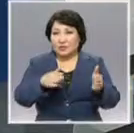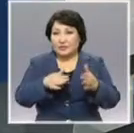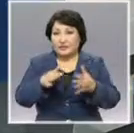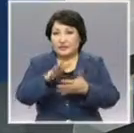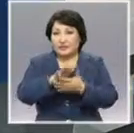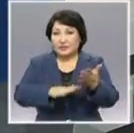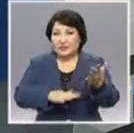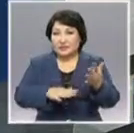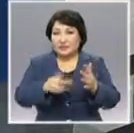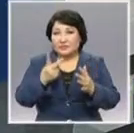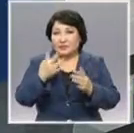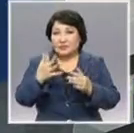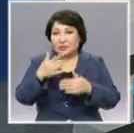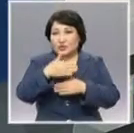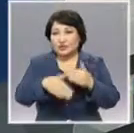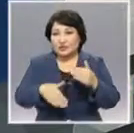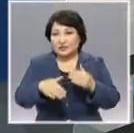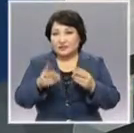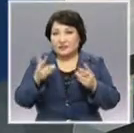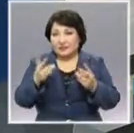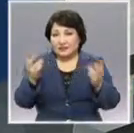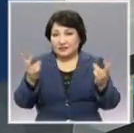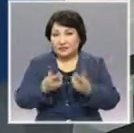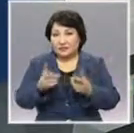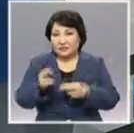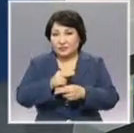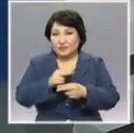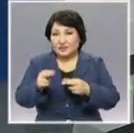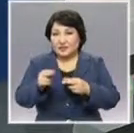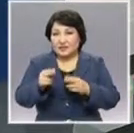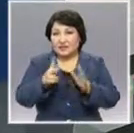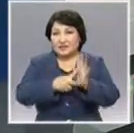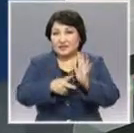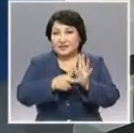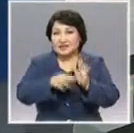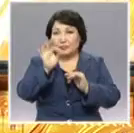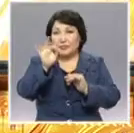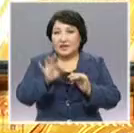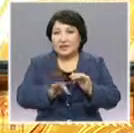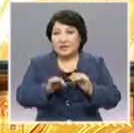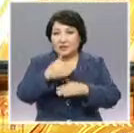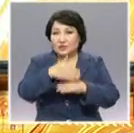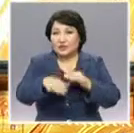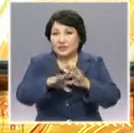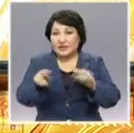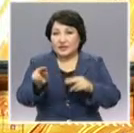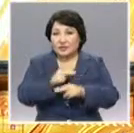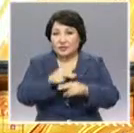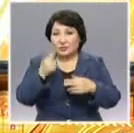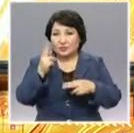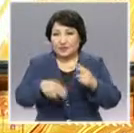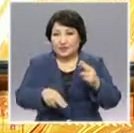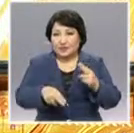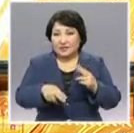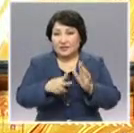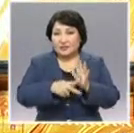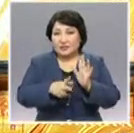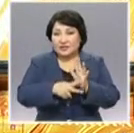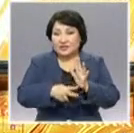отырмыз. Қазіргі уақытта 80% біздің көшелердің бәрі ремонттан өтті. Қазір қалған көшелер только майда көшелер,